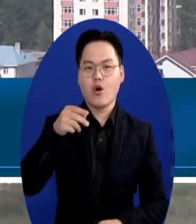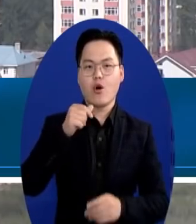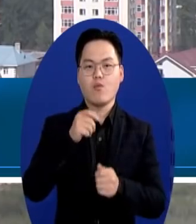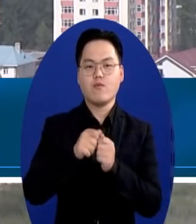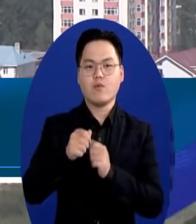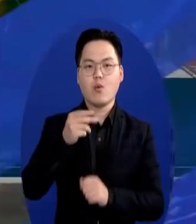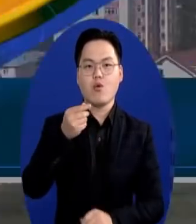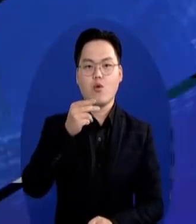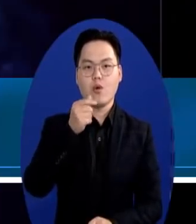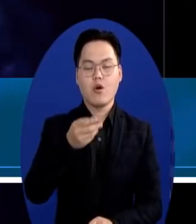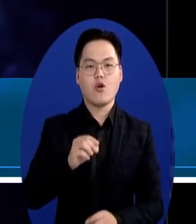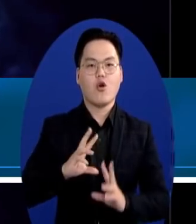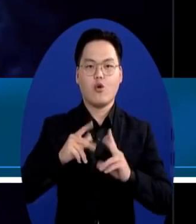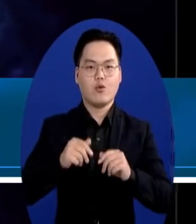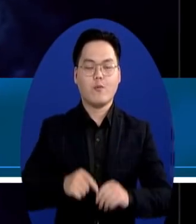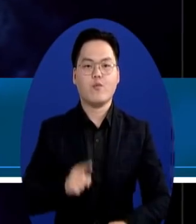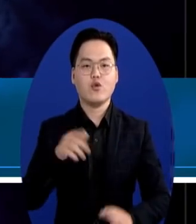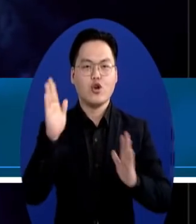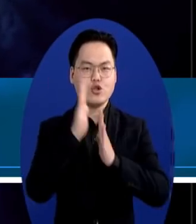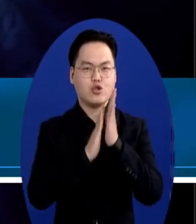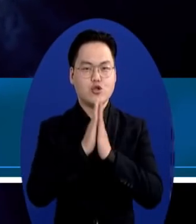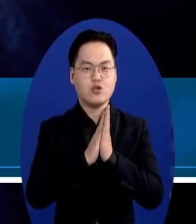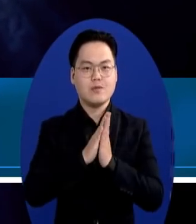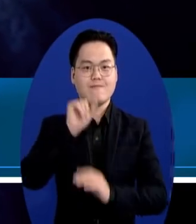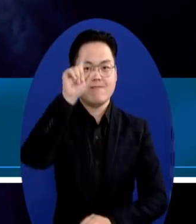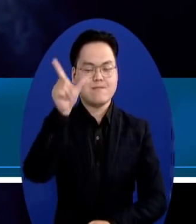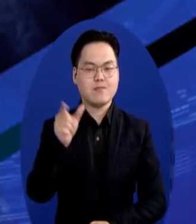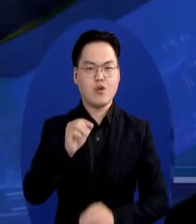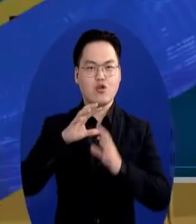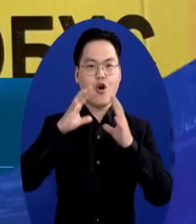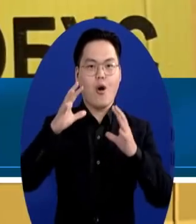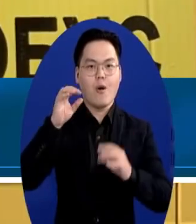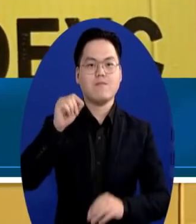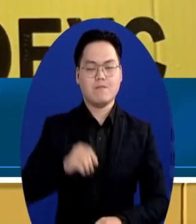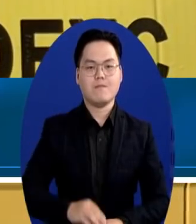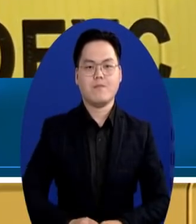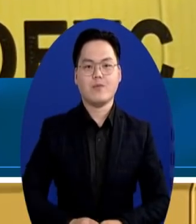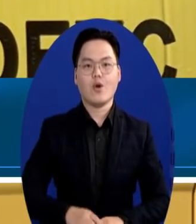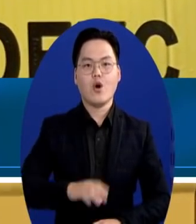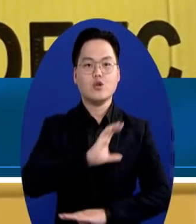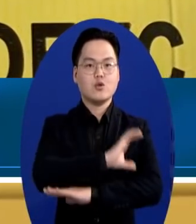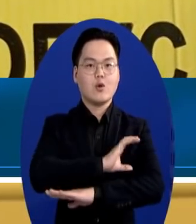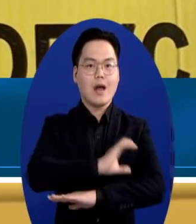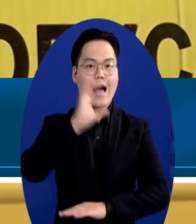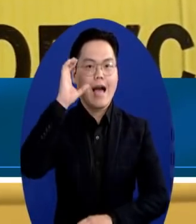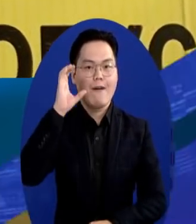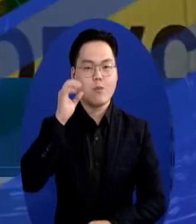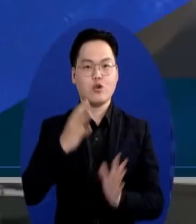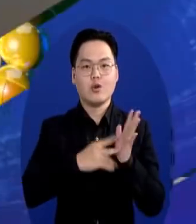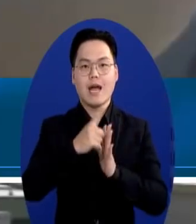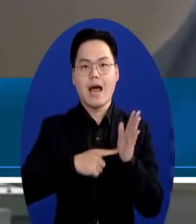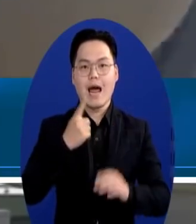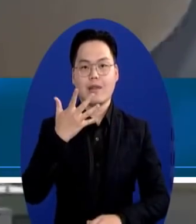нэгэн өөрчлөлт орохгүй. Өнөөшнө хамгийн том тэргэл сар Тэнгэрт гэрэлтэ. Сургуулийн автобус 9-р сарын 15-наас үйлчлэгэнд